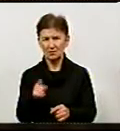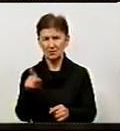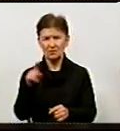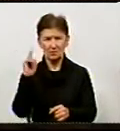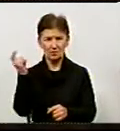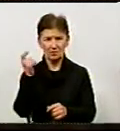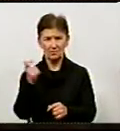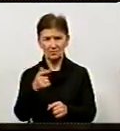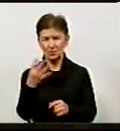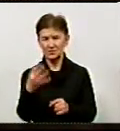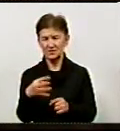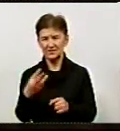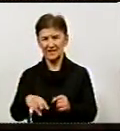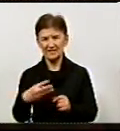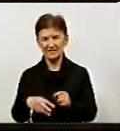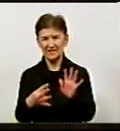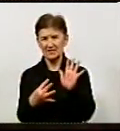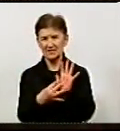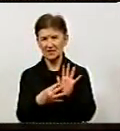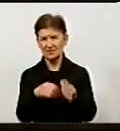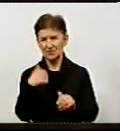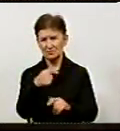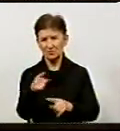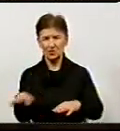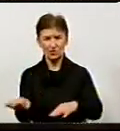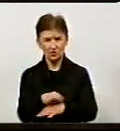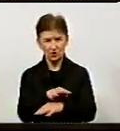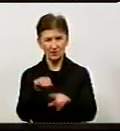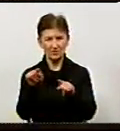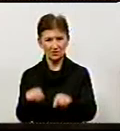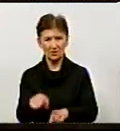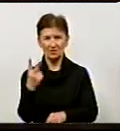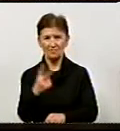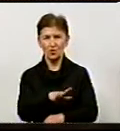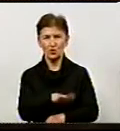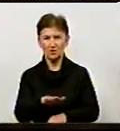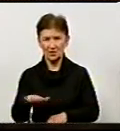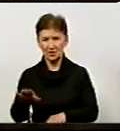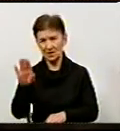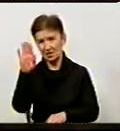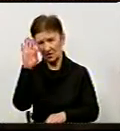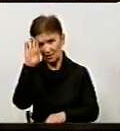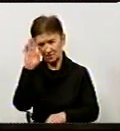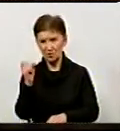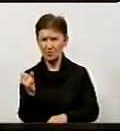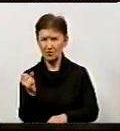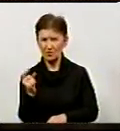хазяїн, 35 років йому. Женився він, потім було діток, мальчику 15